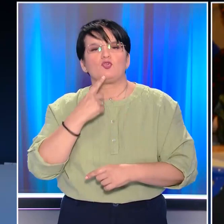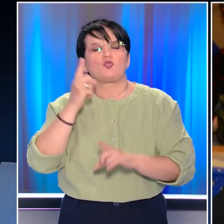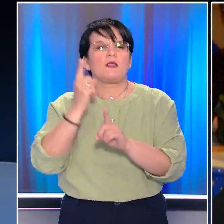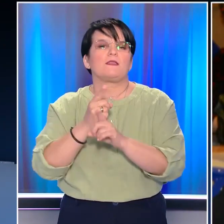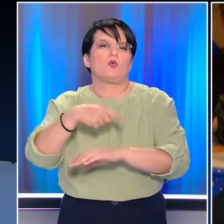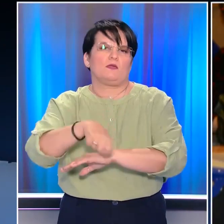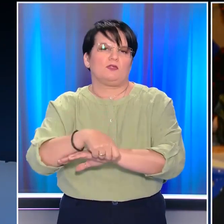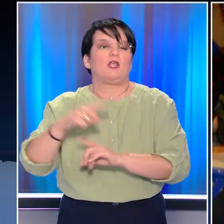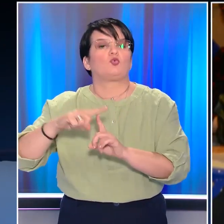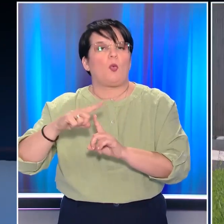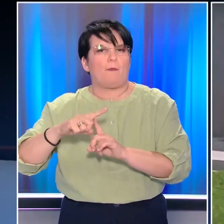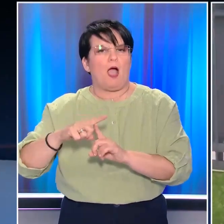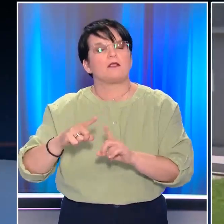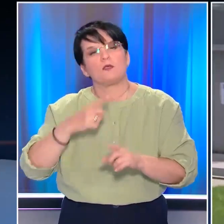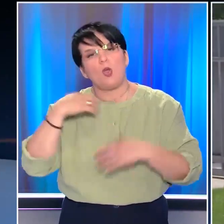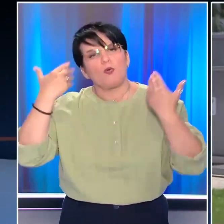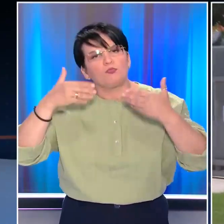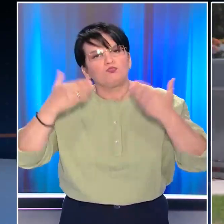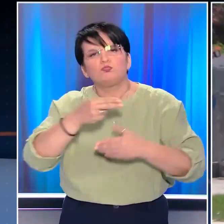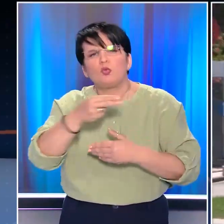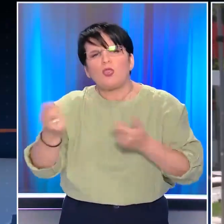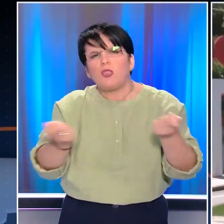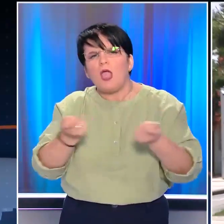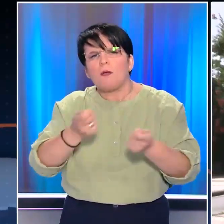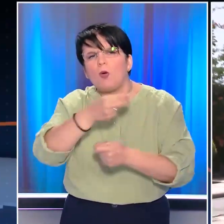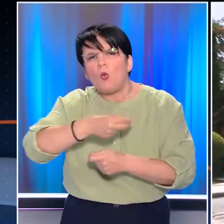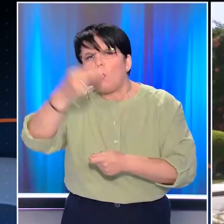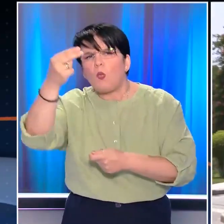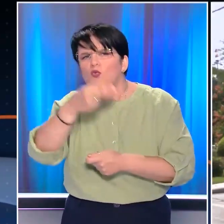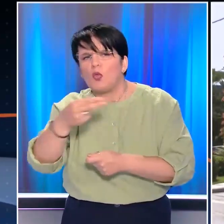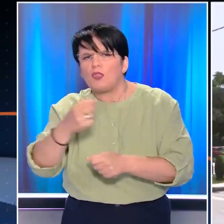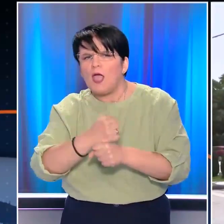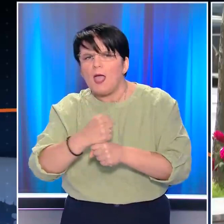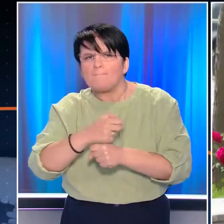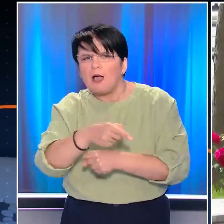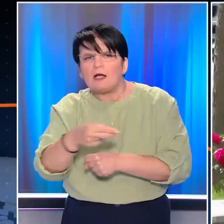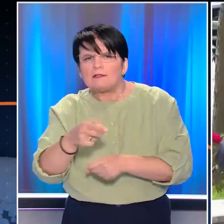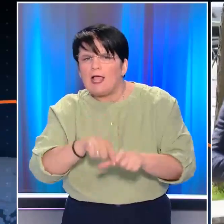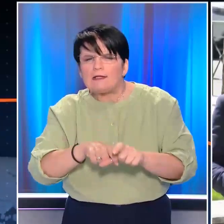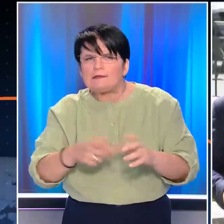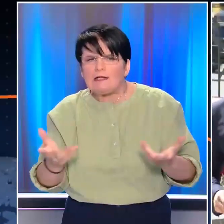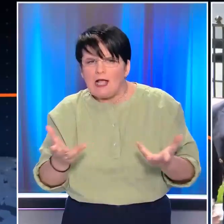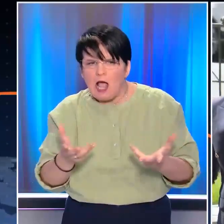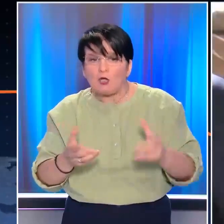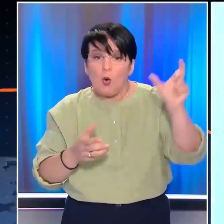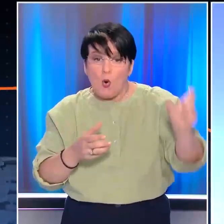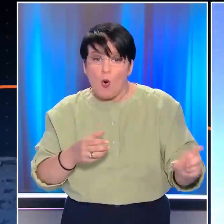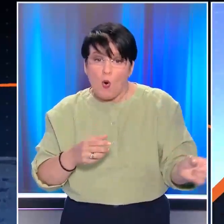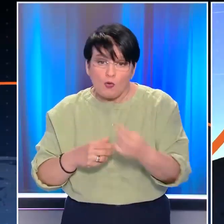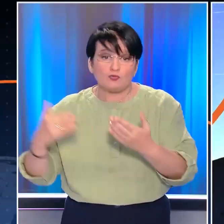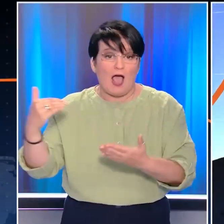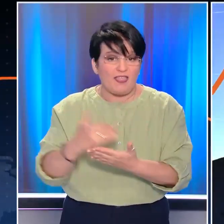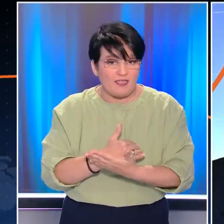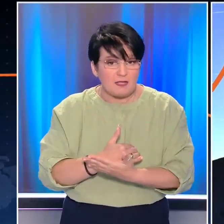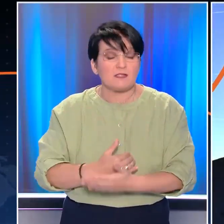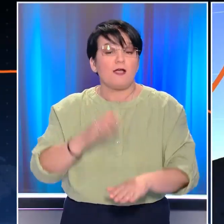ειδικό δικαστήριο, προκειμένου να λογοδοτήσουν για τους χειρισμούς τους στην πολύκρωτη δικογραφία. Ειδικότερα, ο Δημήτρης Παπαγγελόπουλος παραπέμπεται για το αδίκημα